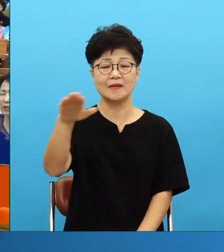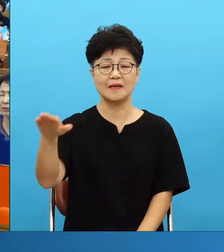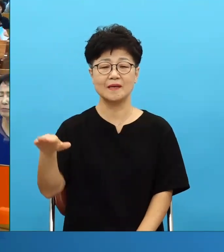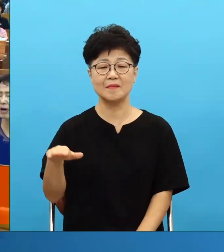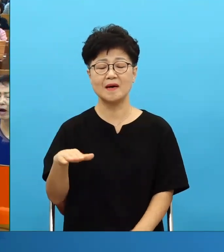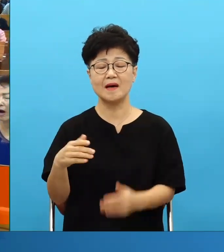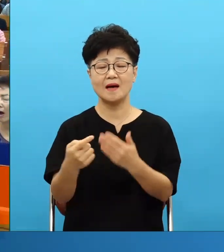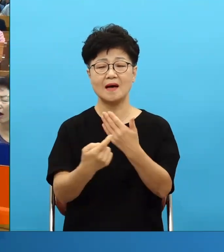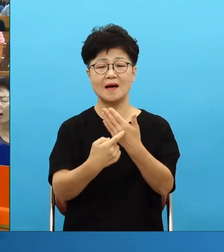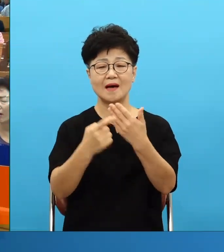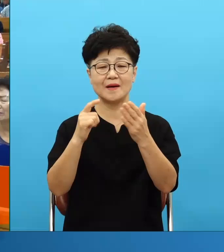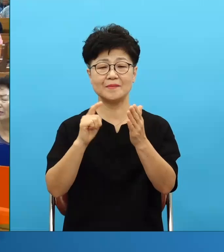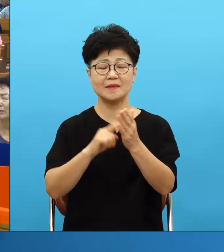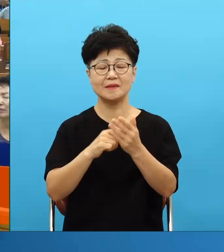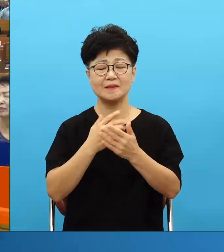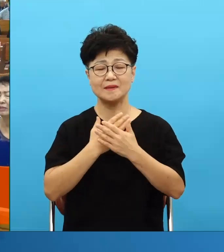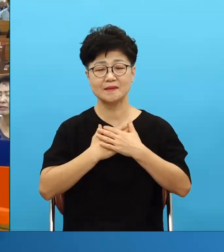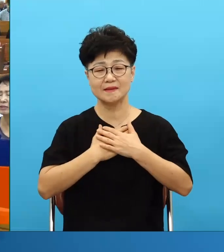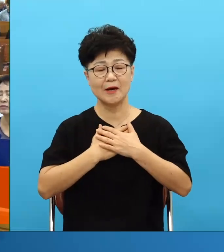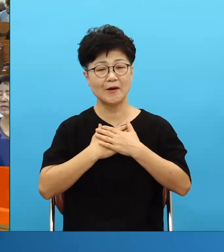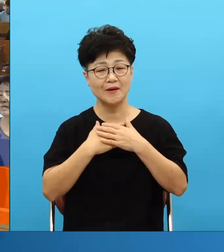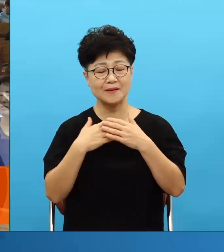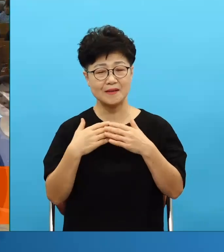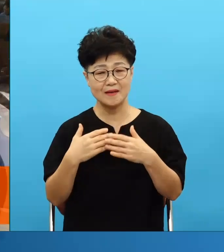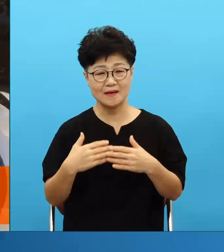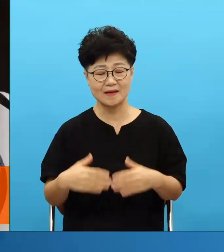우리 마음은